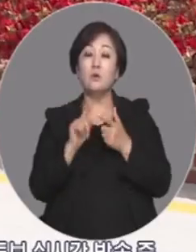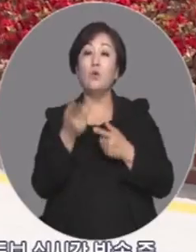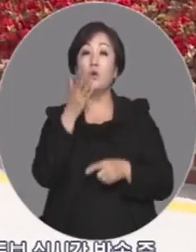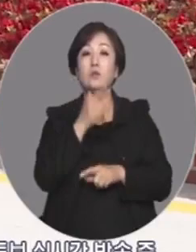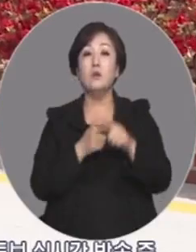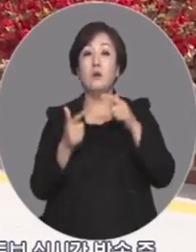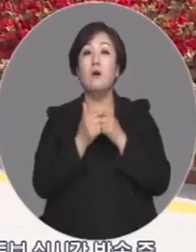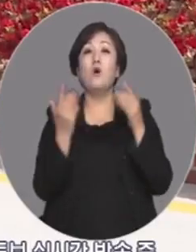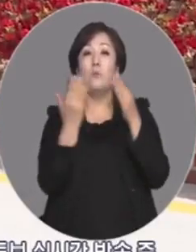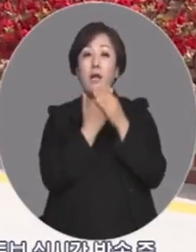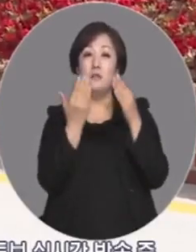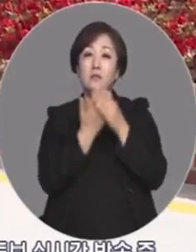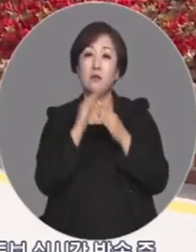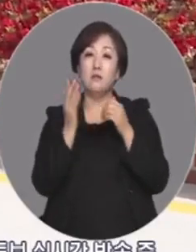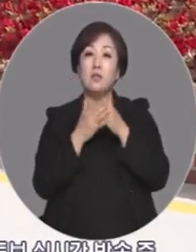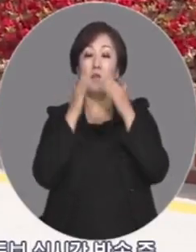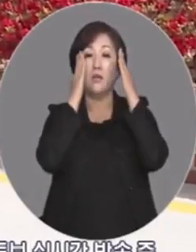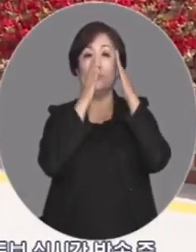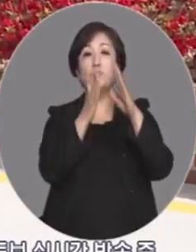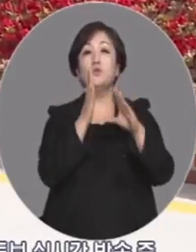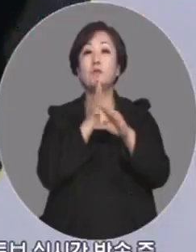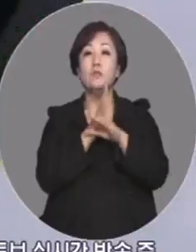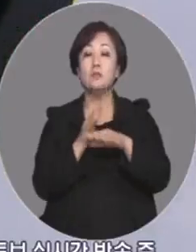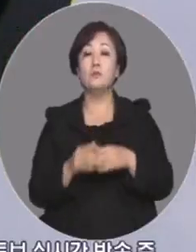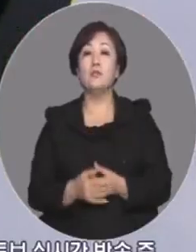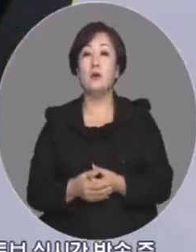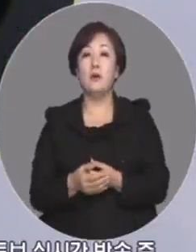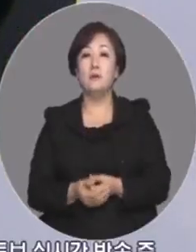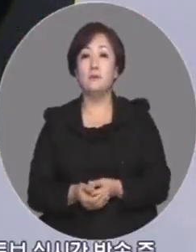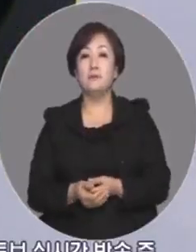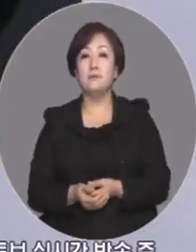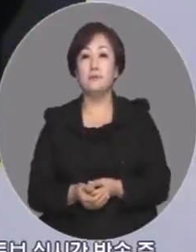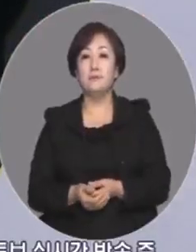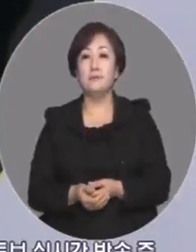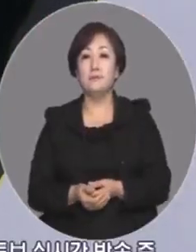사업에 발빠른 행보를 이어가고 있습니다. UBC 뉴스 김진구입니다.